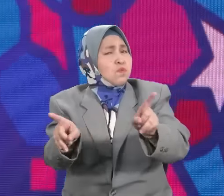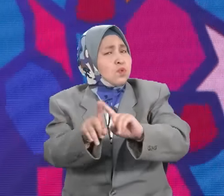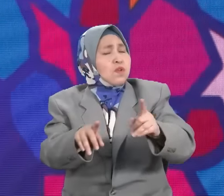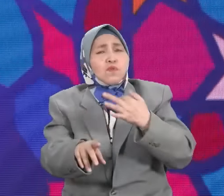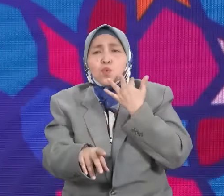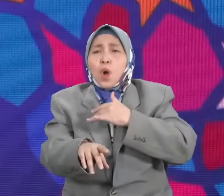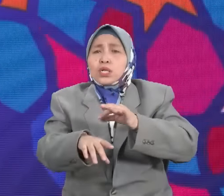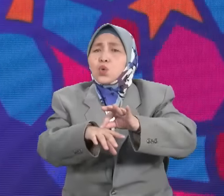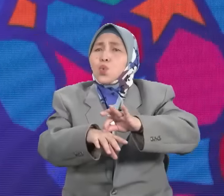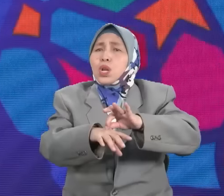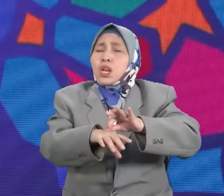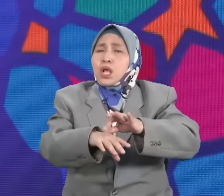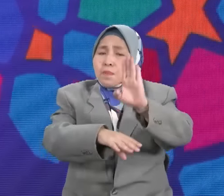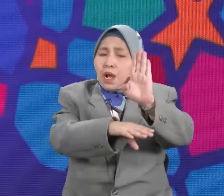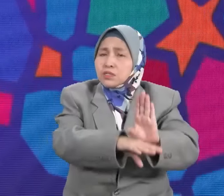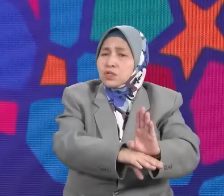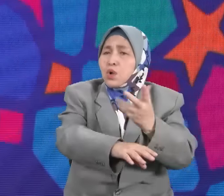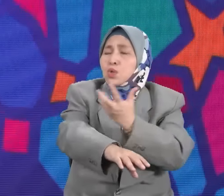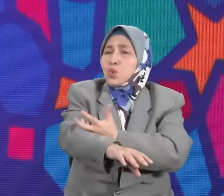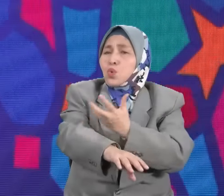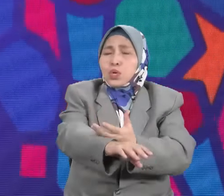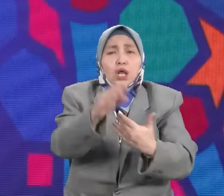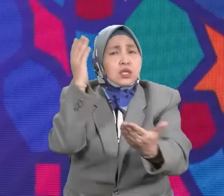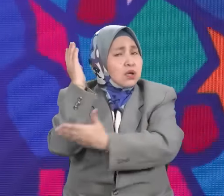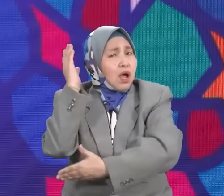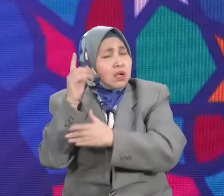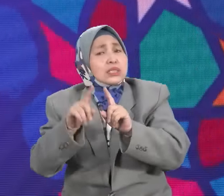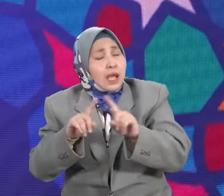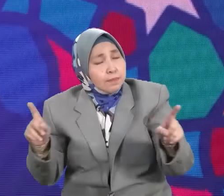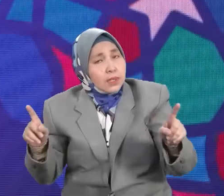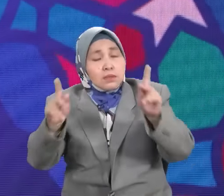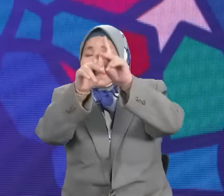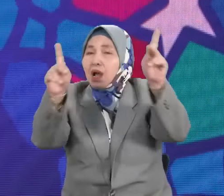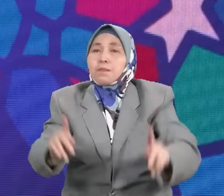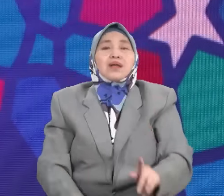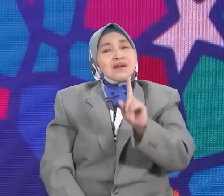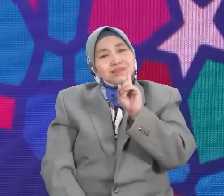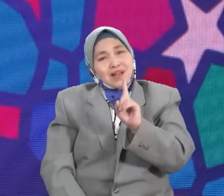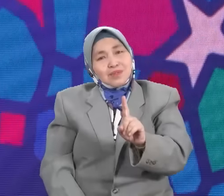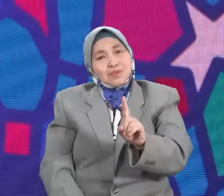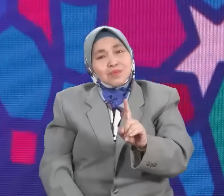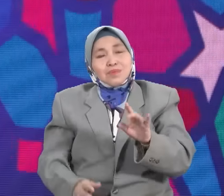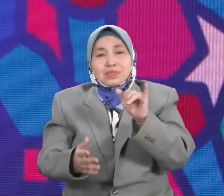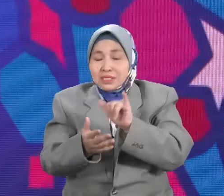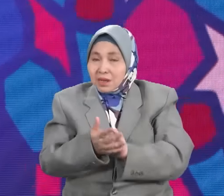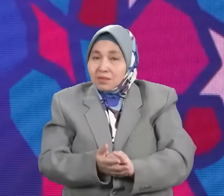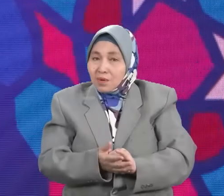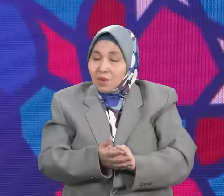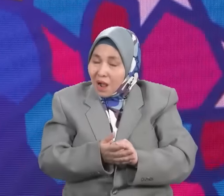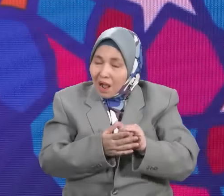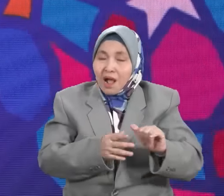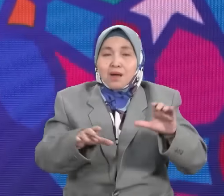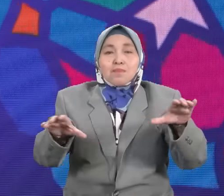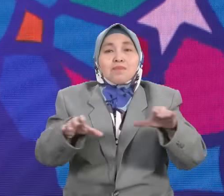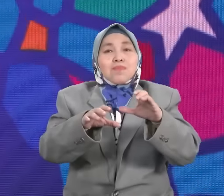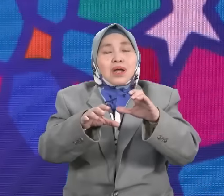bangsa keturunan negara tapi Ka'bah yang satu yang sama tak ada